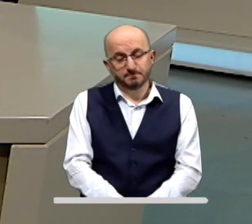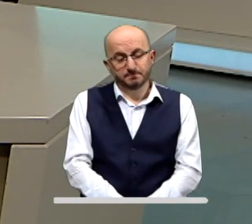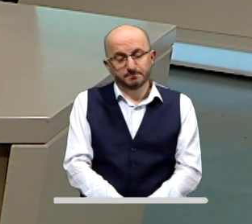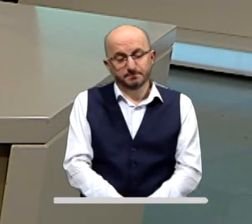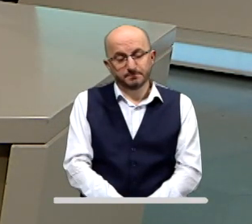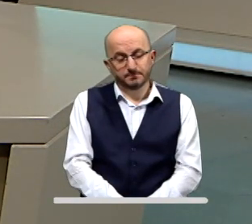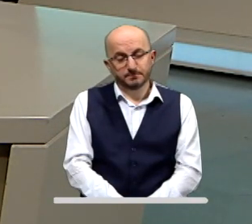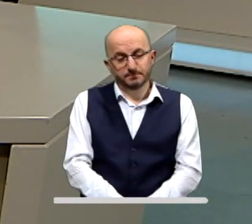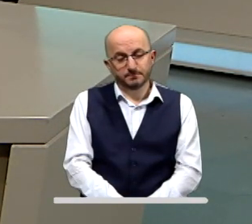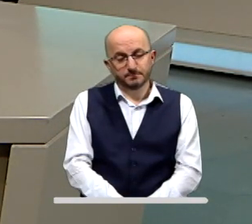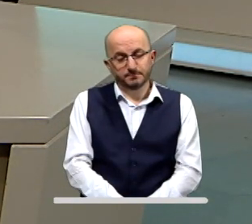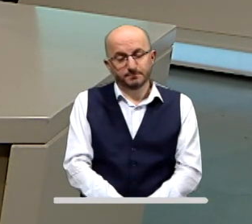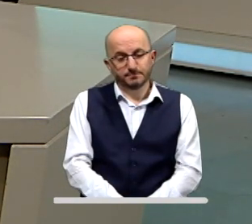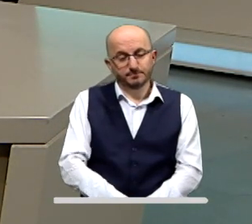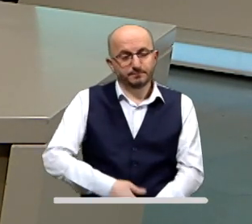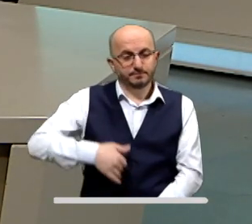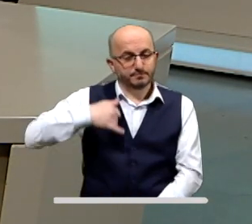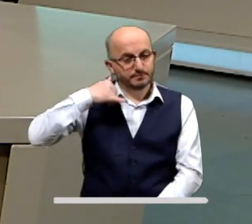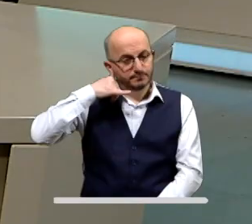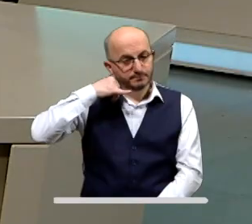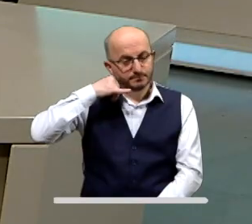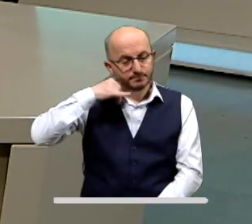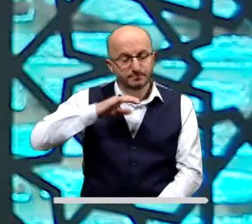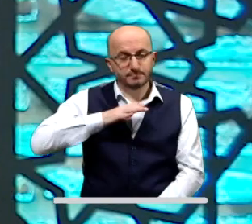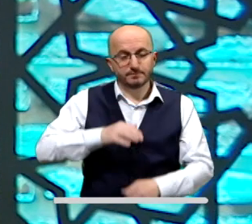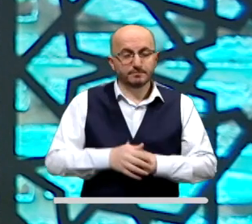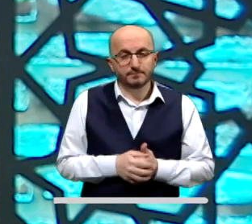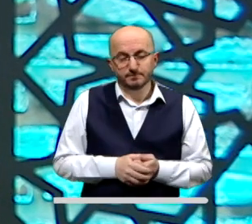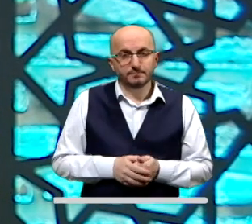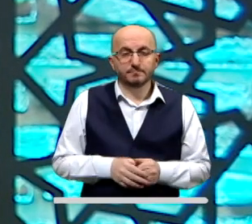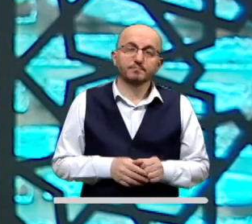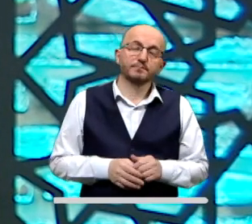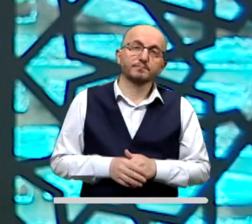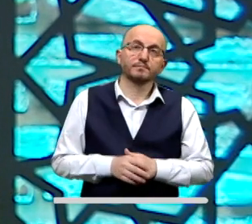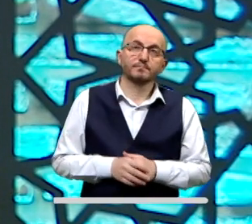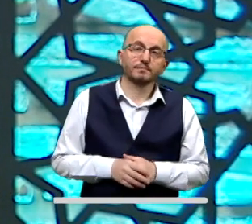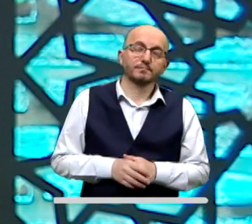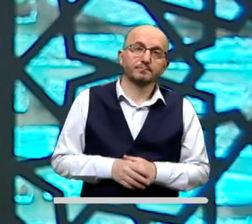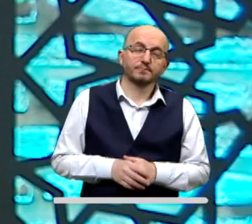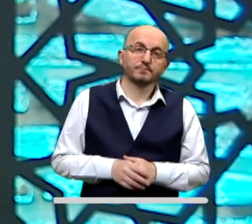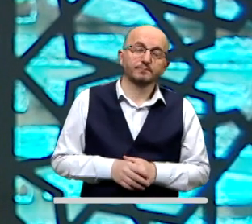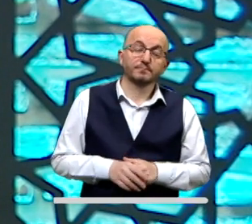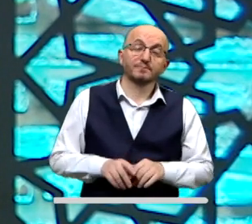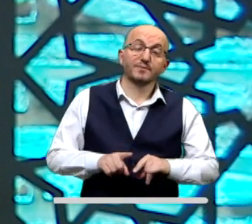ederiz bir telefon bağlantımız daha var Mustafa Bey bizi Bolu'dan aramış Hoş geldiniz efendim